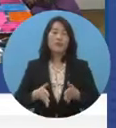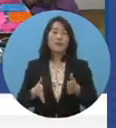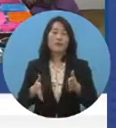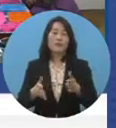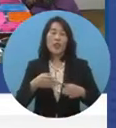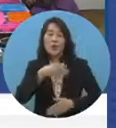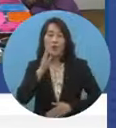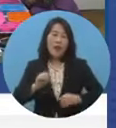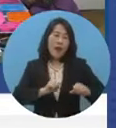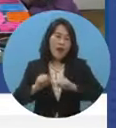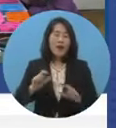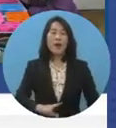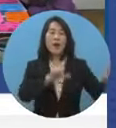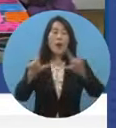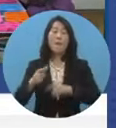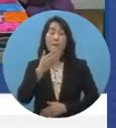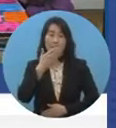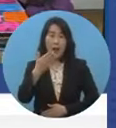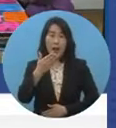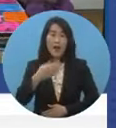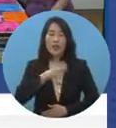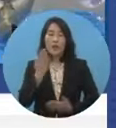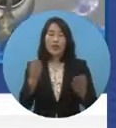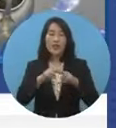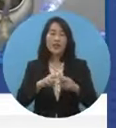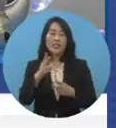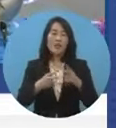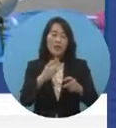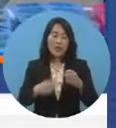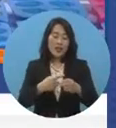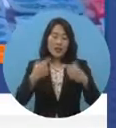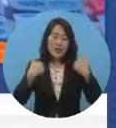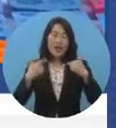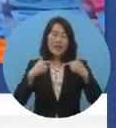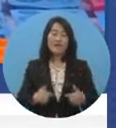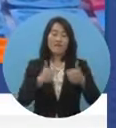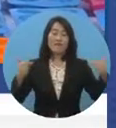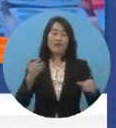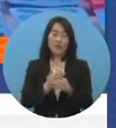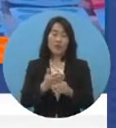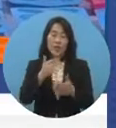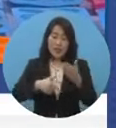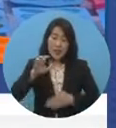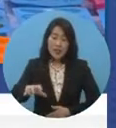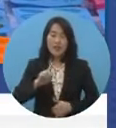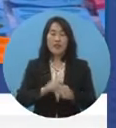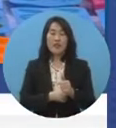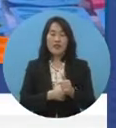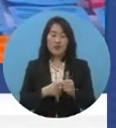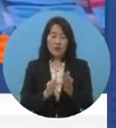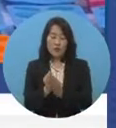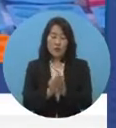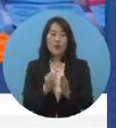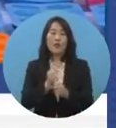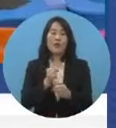잘 아는 2는 어르신들이 활력 있는 노후를 보내도록 노인일자리 사업을 해마다 늘리고 있습니다 강진에서 는 천연 수제 비누를